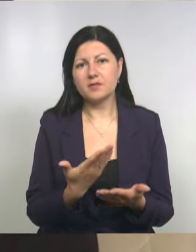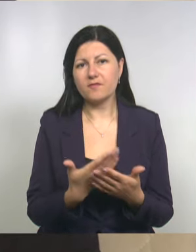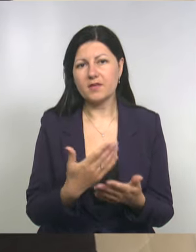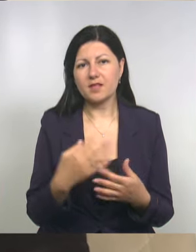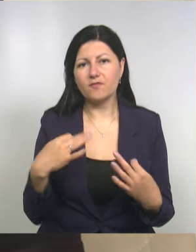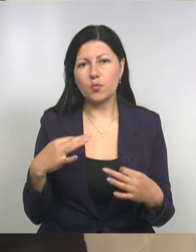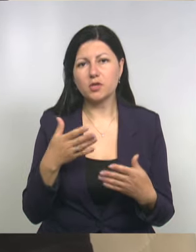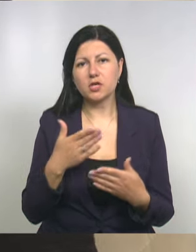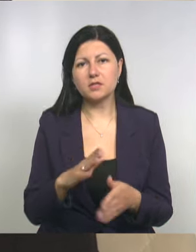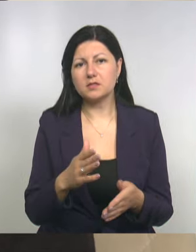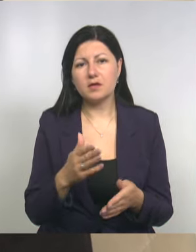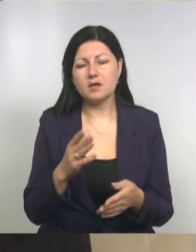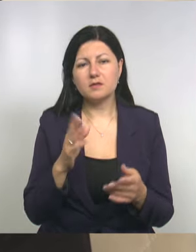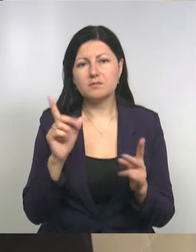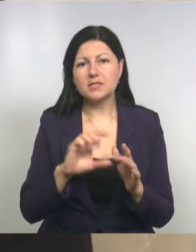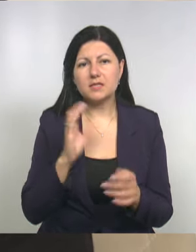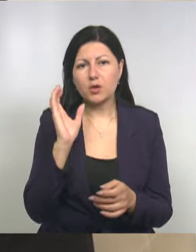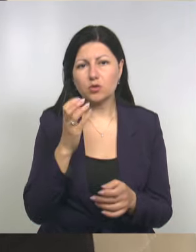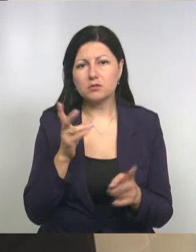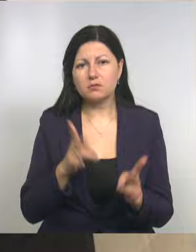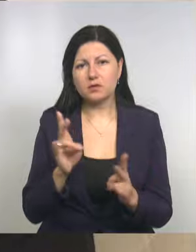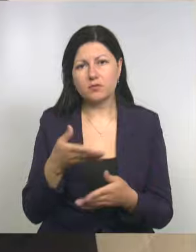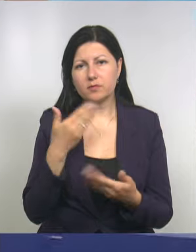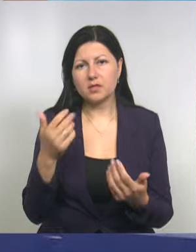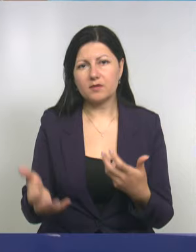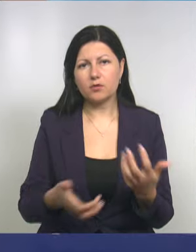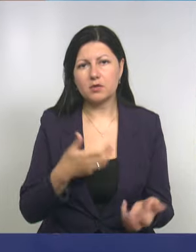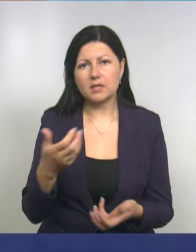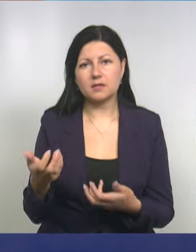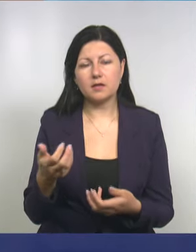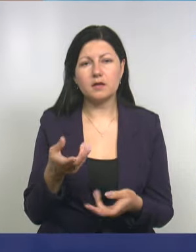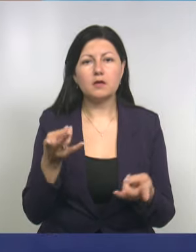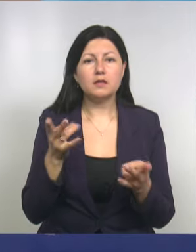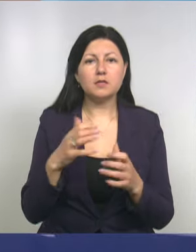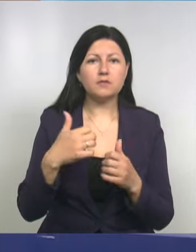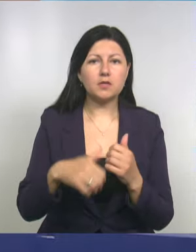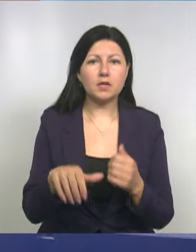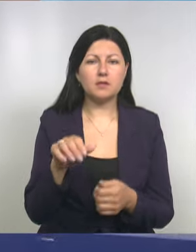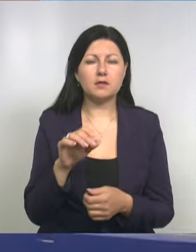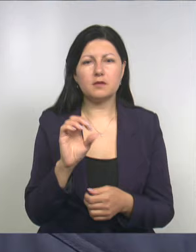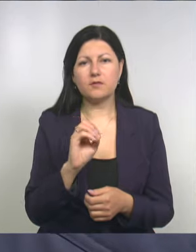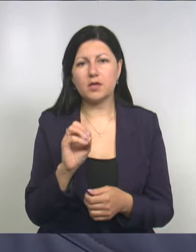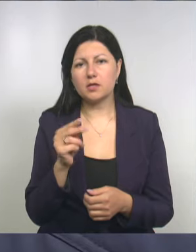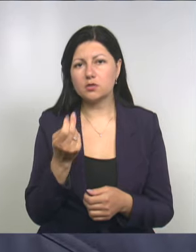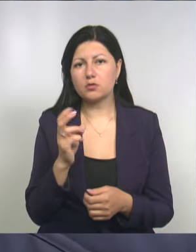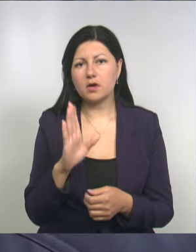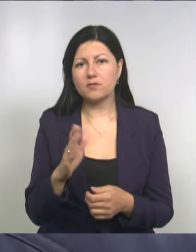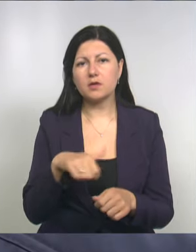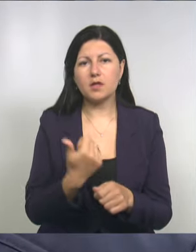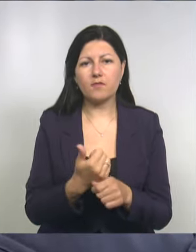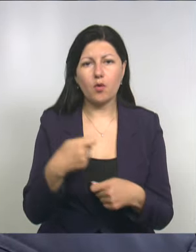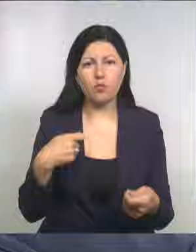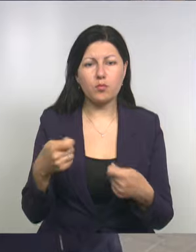родился практически без серьезных травм, его оттуда достали. Не остался в стороне Евгений Цуканов, глава управы.